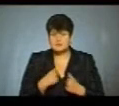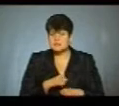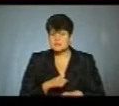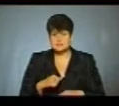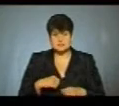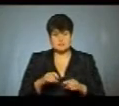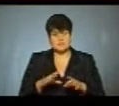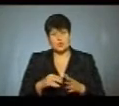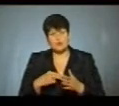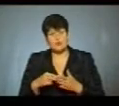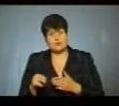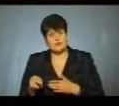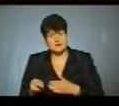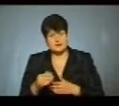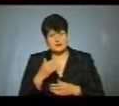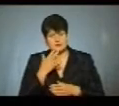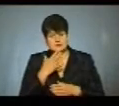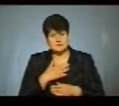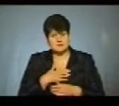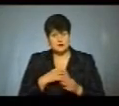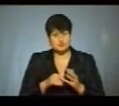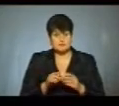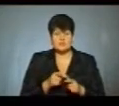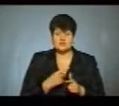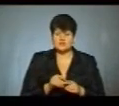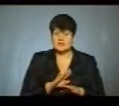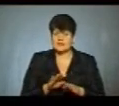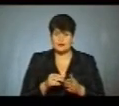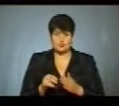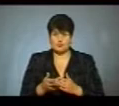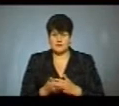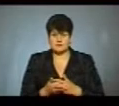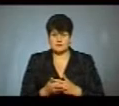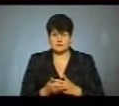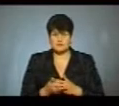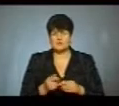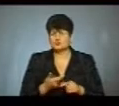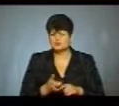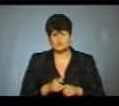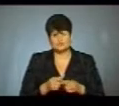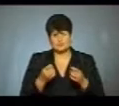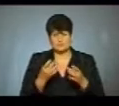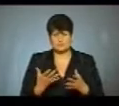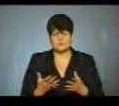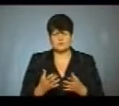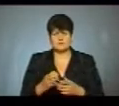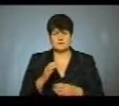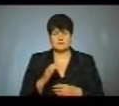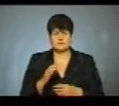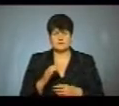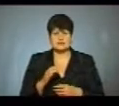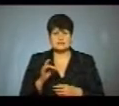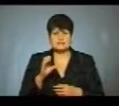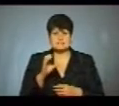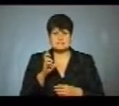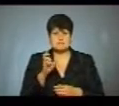чи купувати іноземцям нашу землю, чи не купувати. Чи є тут застереження, на вашу думку? Так дуже просто. Сбербанк Росії, він російський чи український